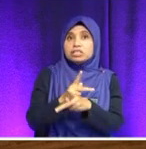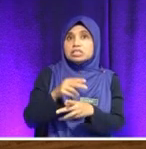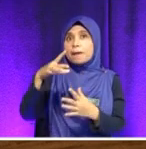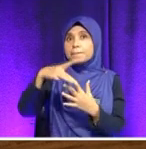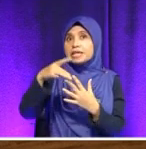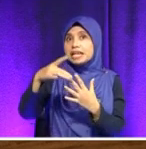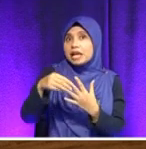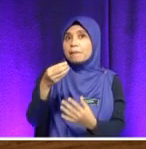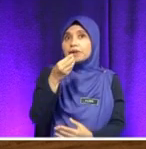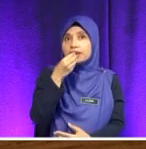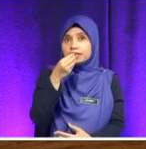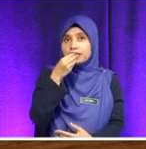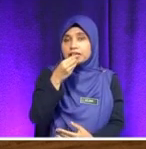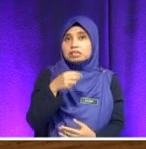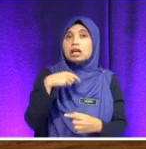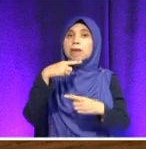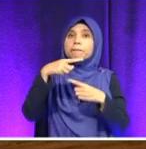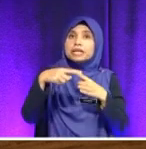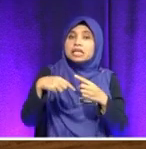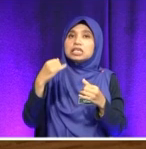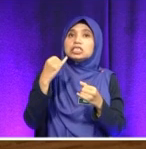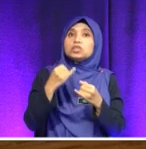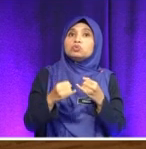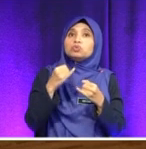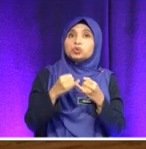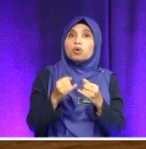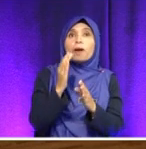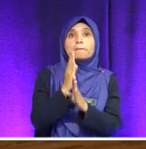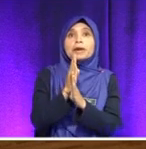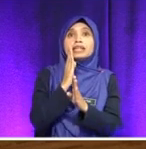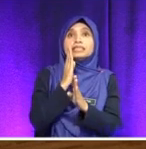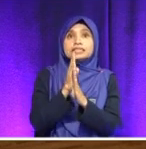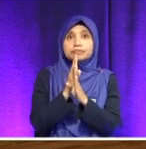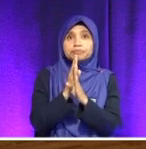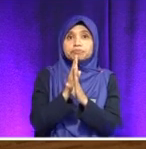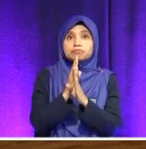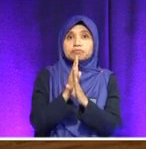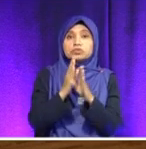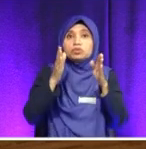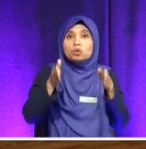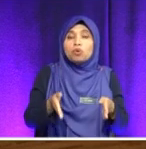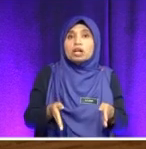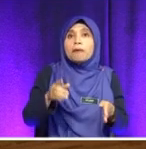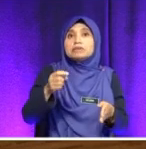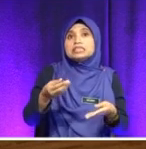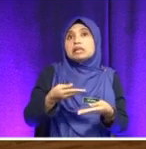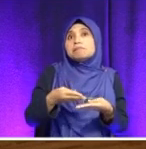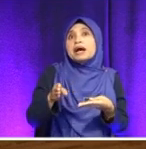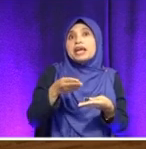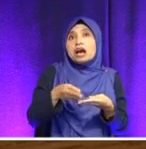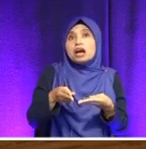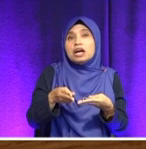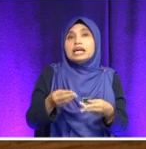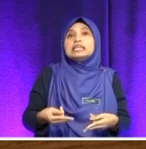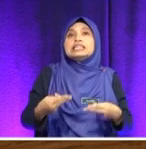Kemudian bila di hujung barisan itu, pelanggan kena membayar, terus membayar